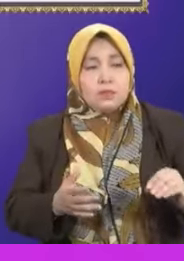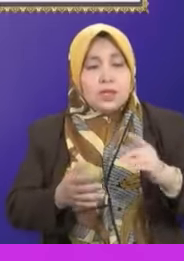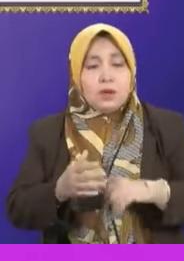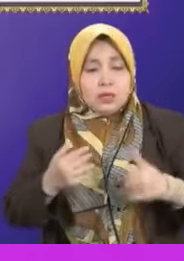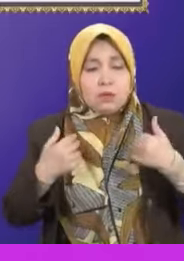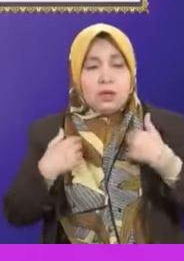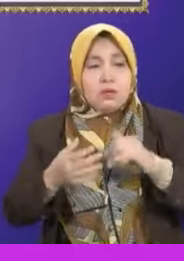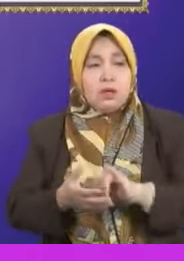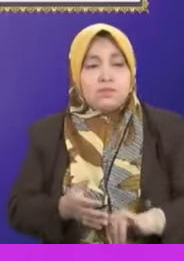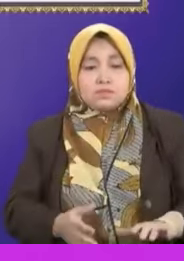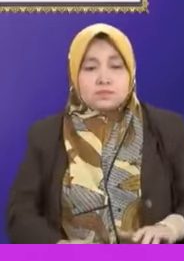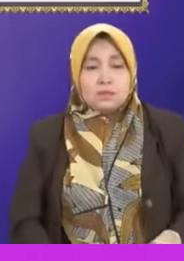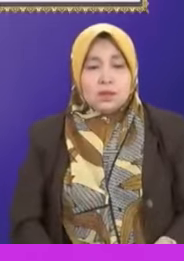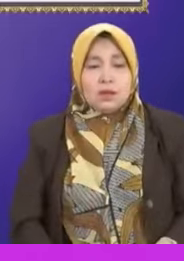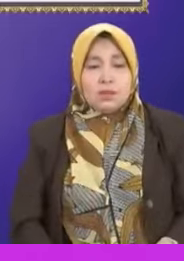تعلمون